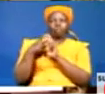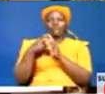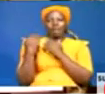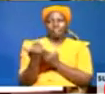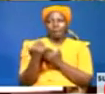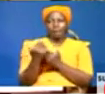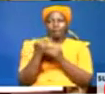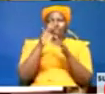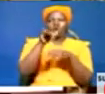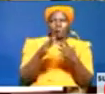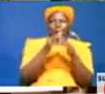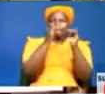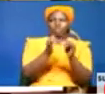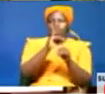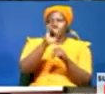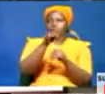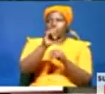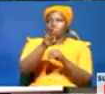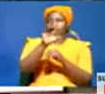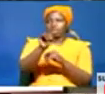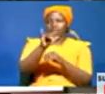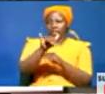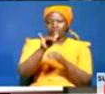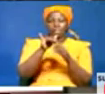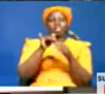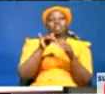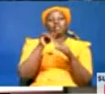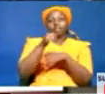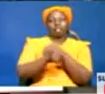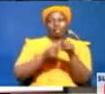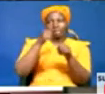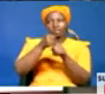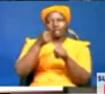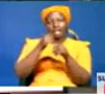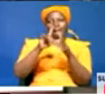mwaka huu kabla ya kutorokea nchini humo. Sarafina Robi, Darubini.